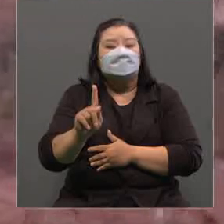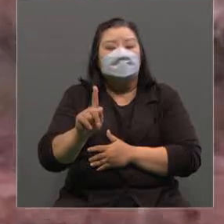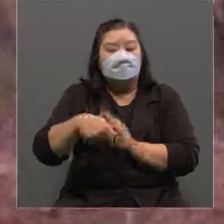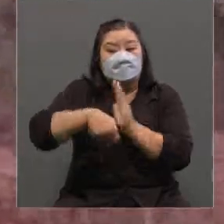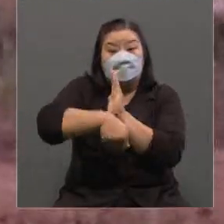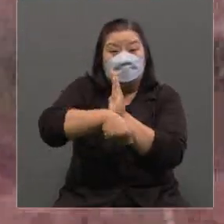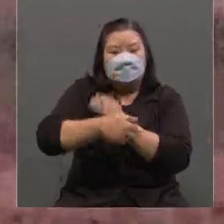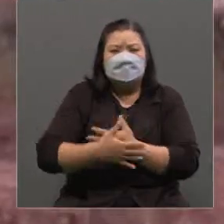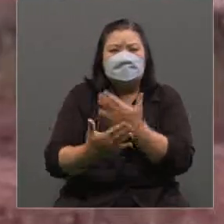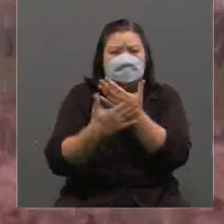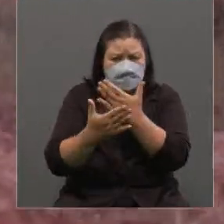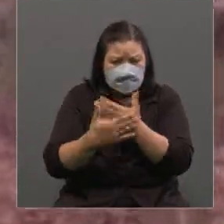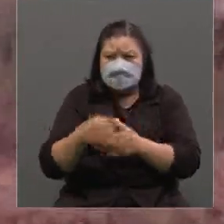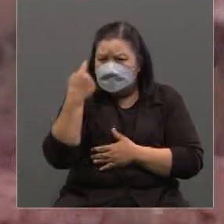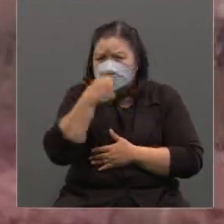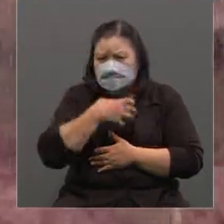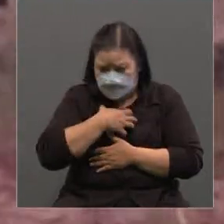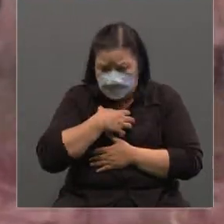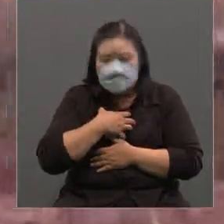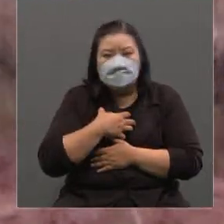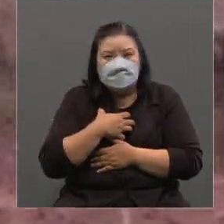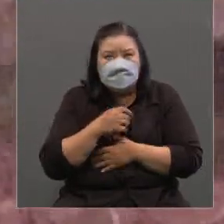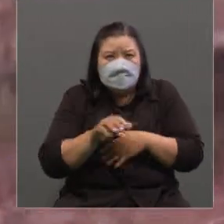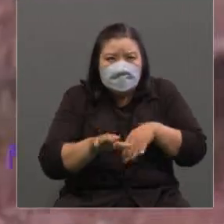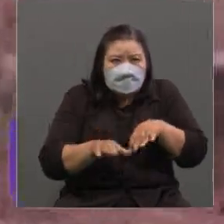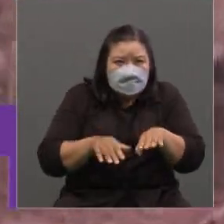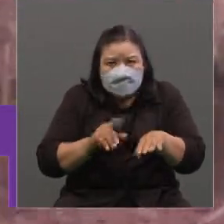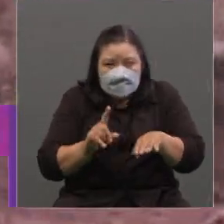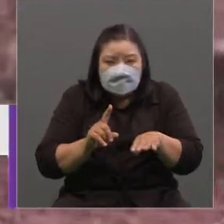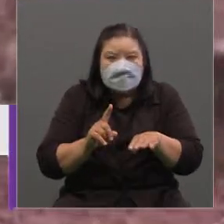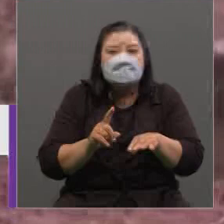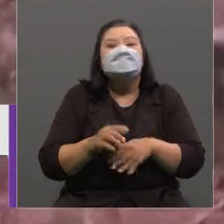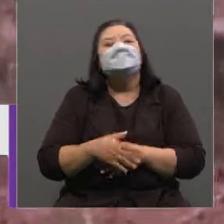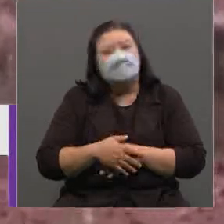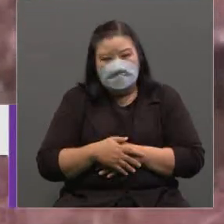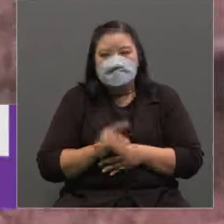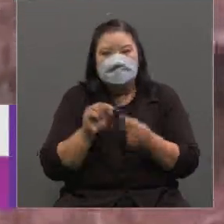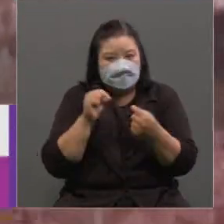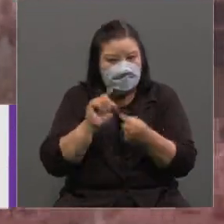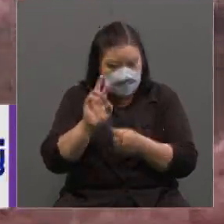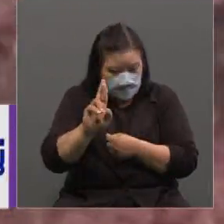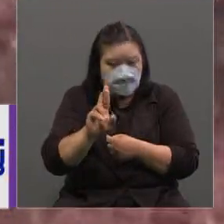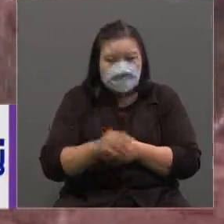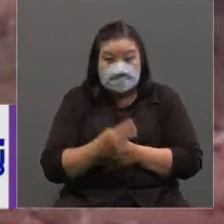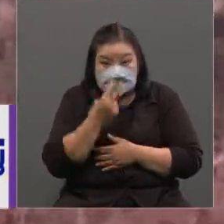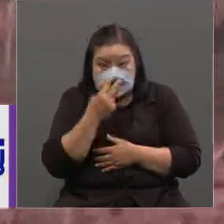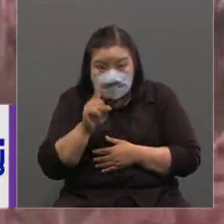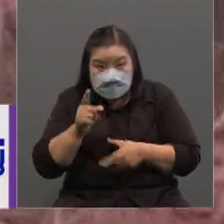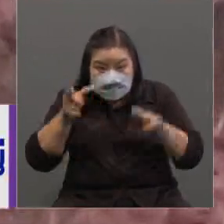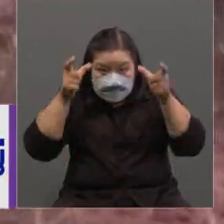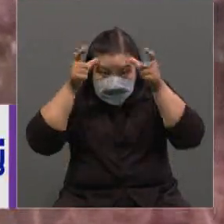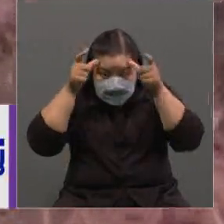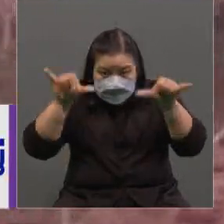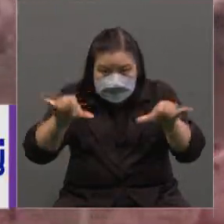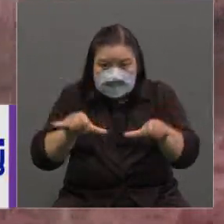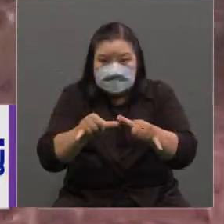ออกมาเตือนชาวบ้านนะใครจะไปหาของป่าระวังตัวกันด้วยนะครับเพราะว่าช่วงนี้นี่อย่างที่เห็นกันเนี่ยฝูงกระทิงจาก